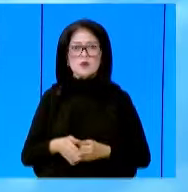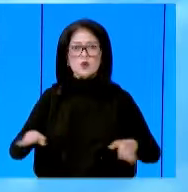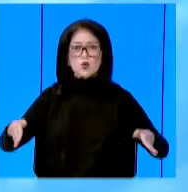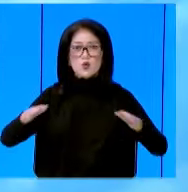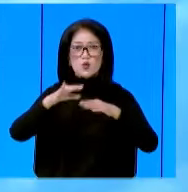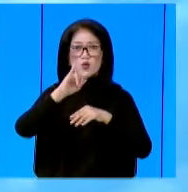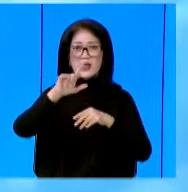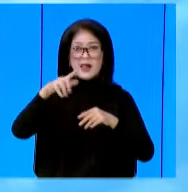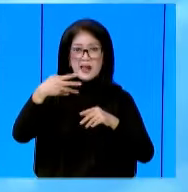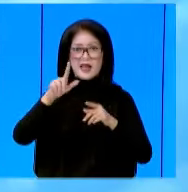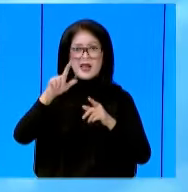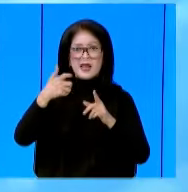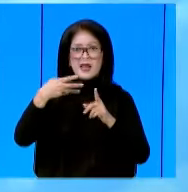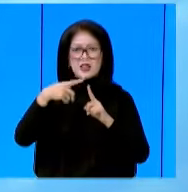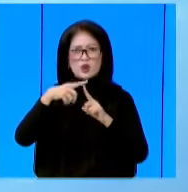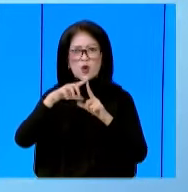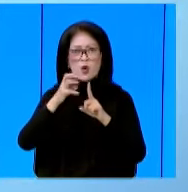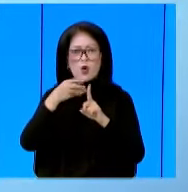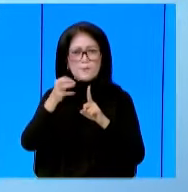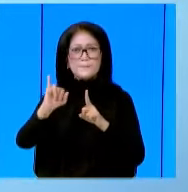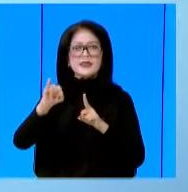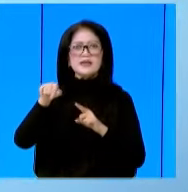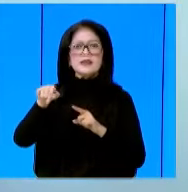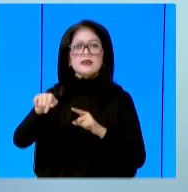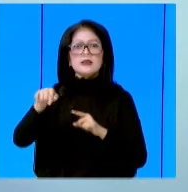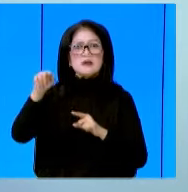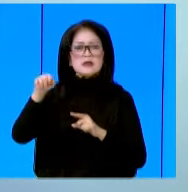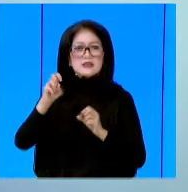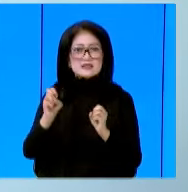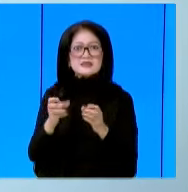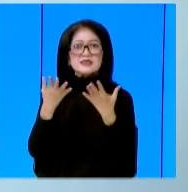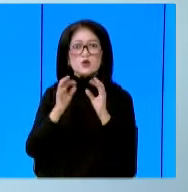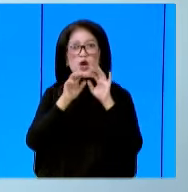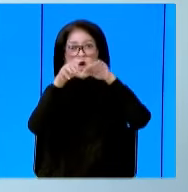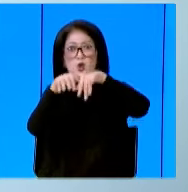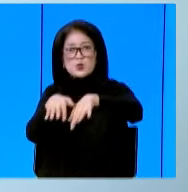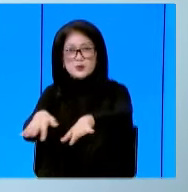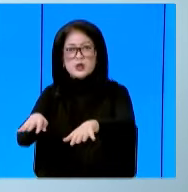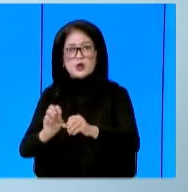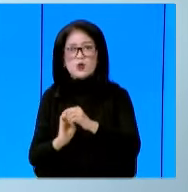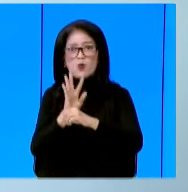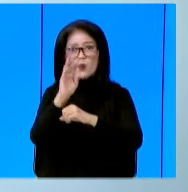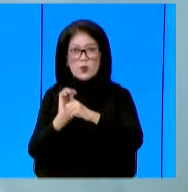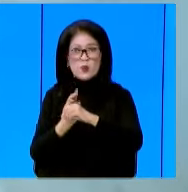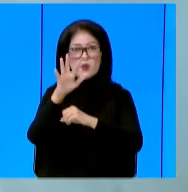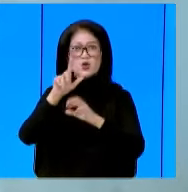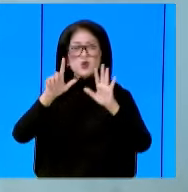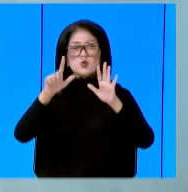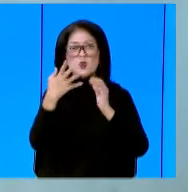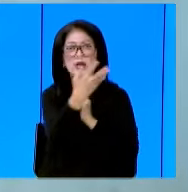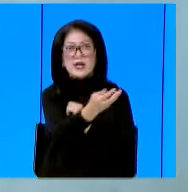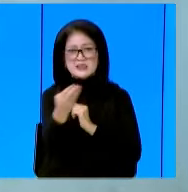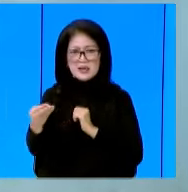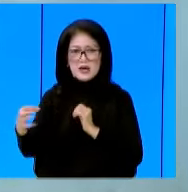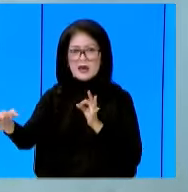Erupsi Gunung Ilele Watobi laki-laki di Flores Timur, NTT masih terus terjadi. Semburan hujan abu vulkanik menutupi 7 desa di sekitar